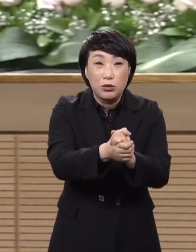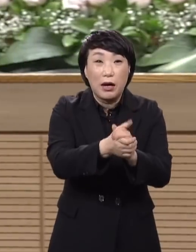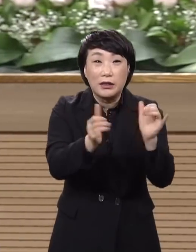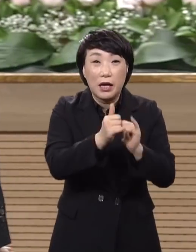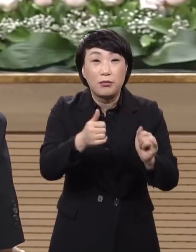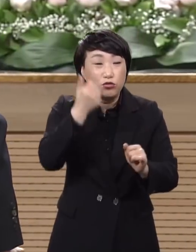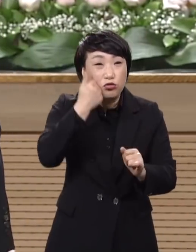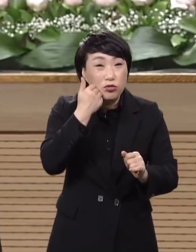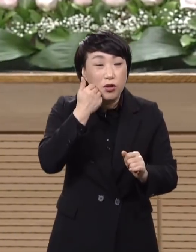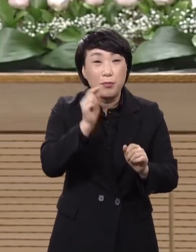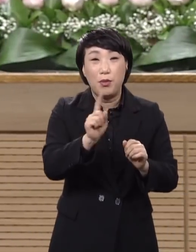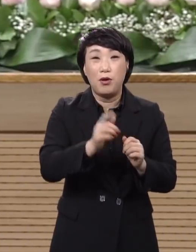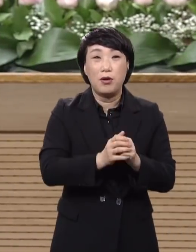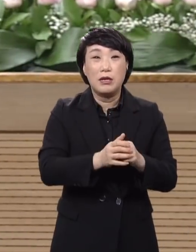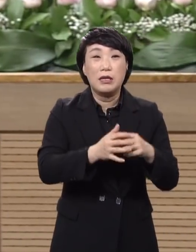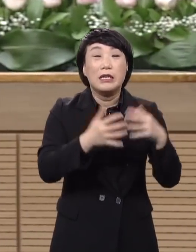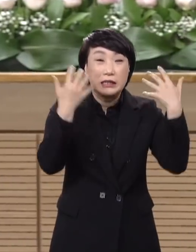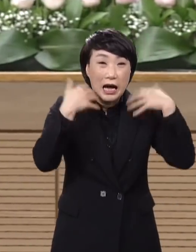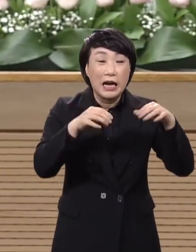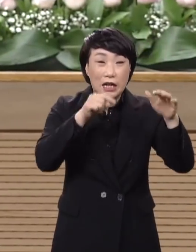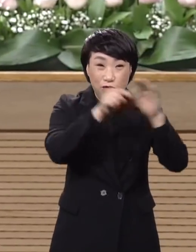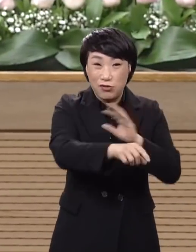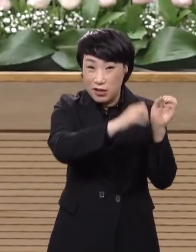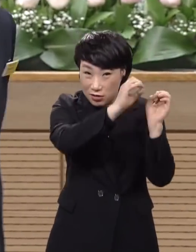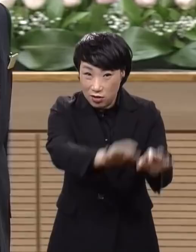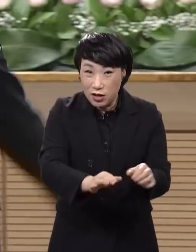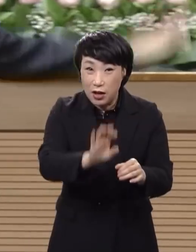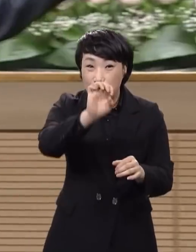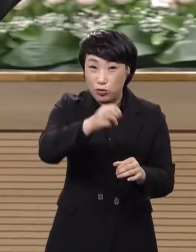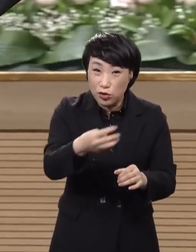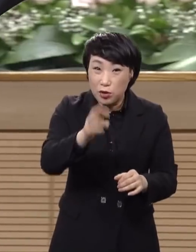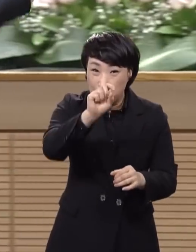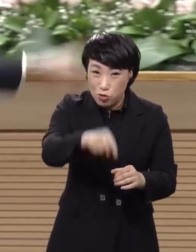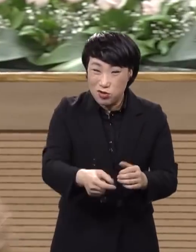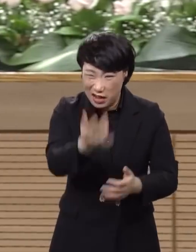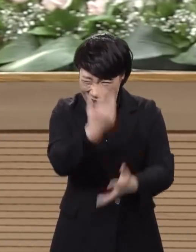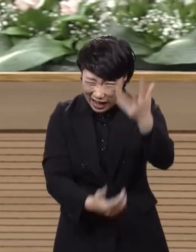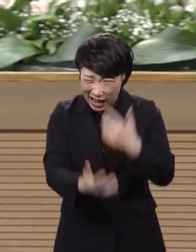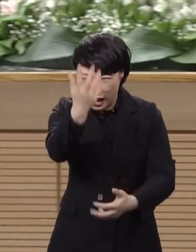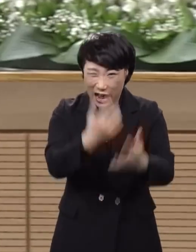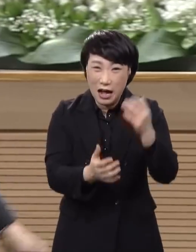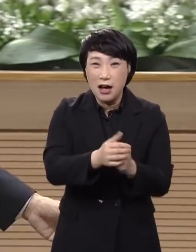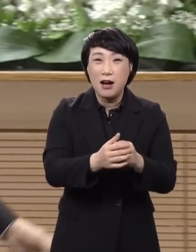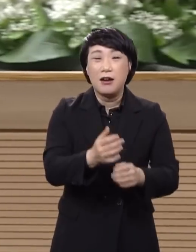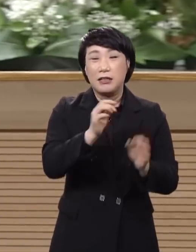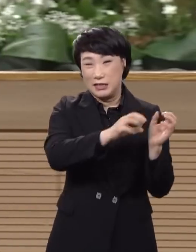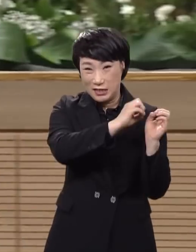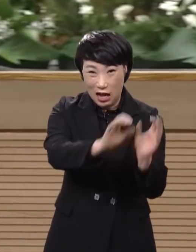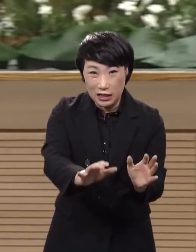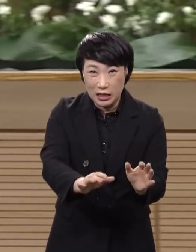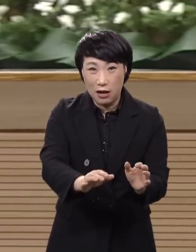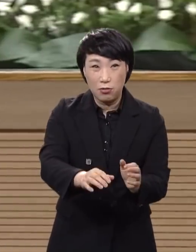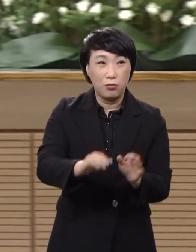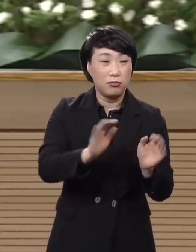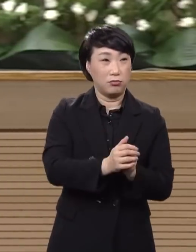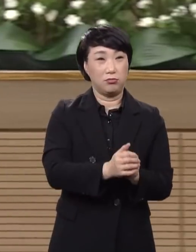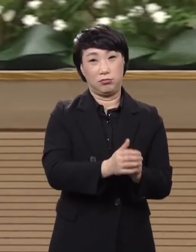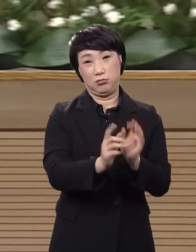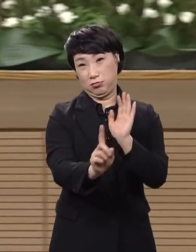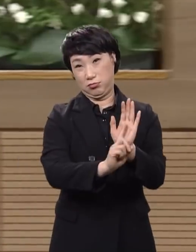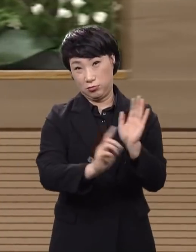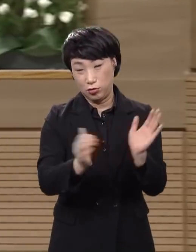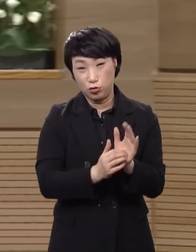자는 풀무불이나 사자굴에 들어갈 것이다 하고 방을 붙입니다. 그런데